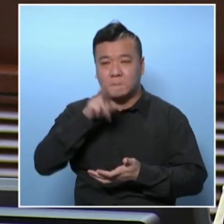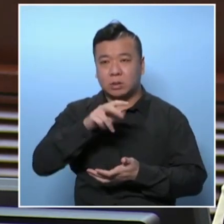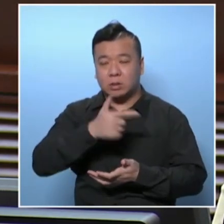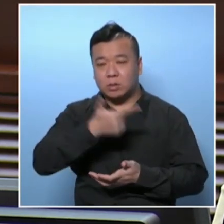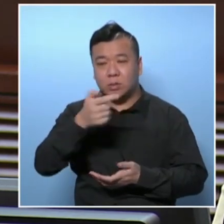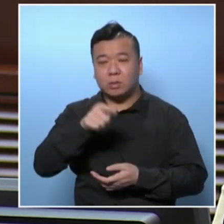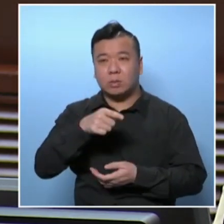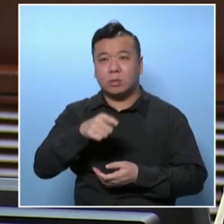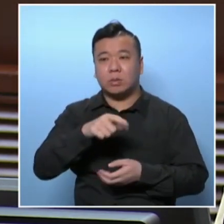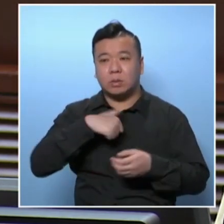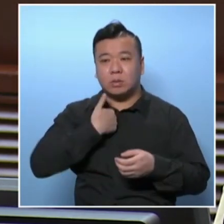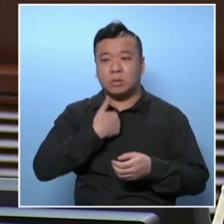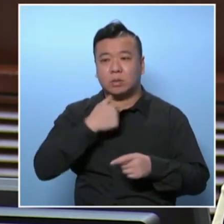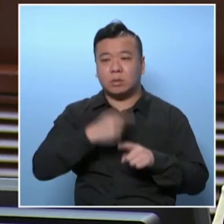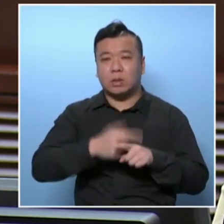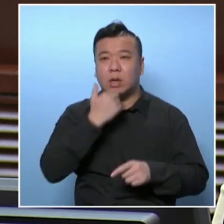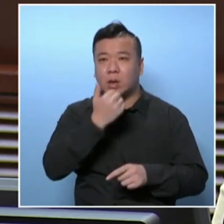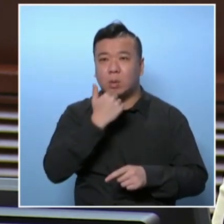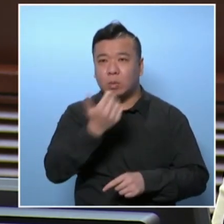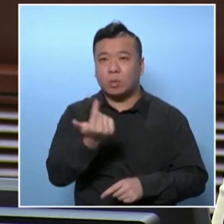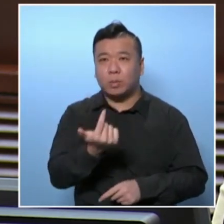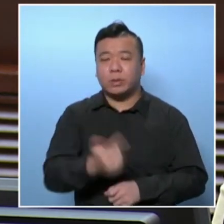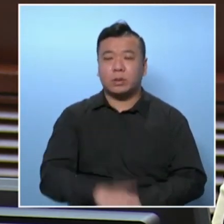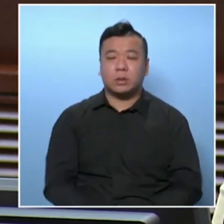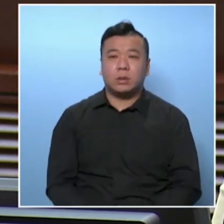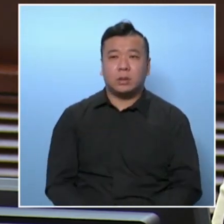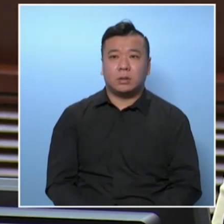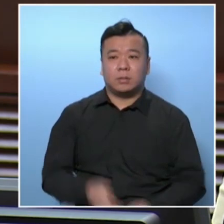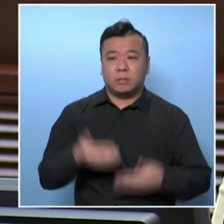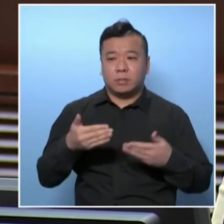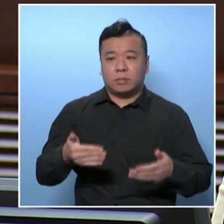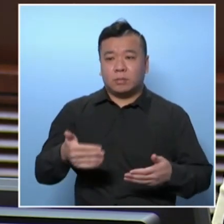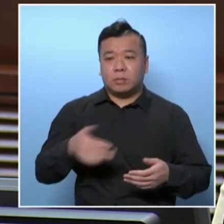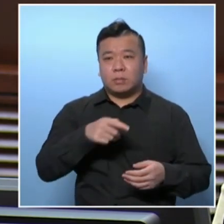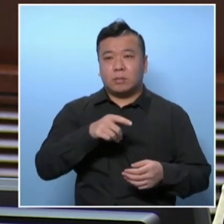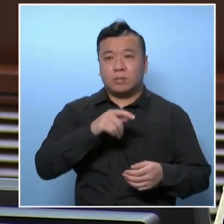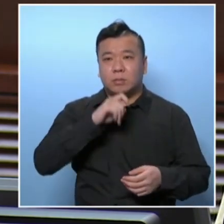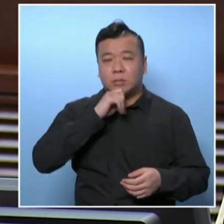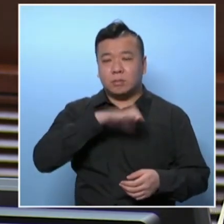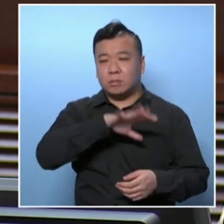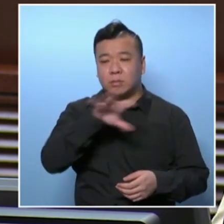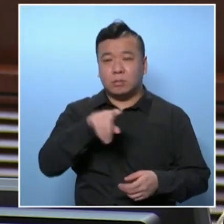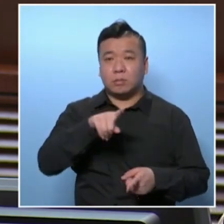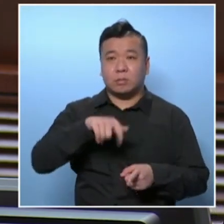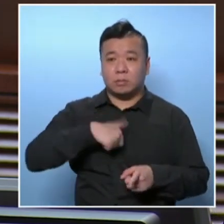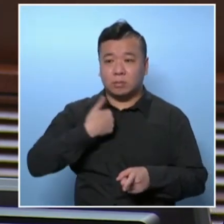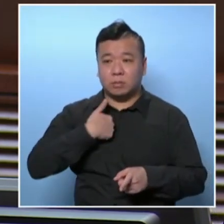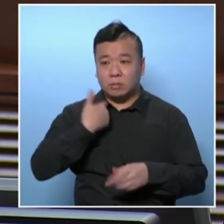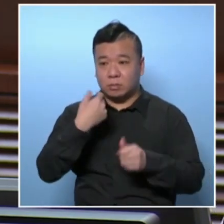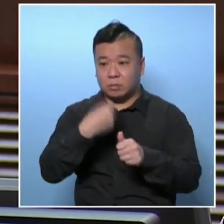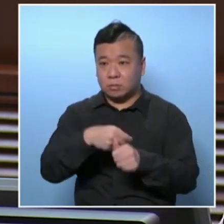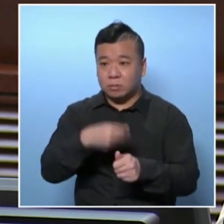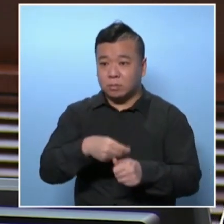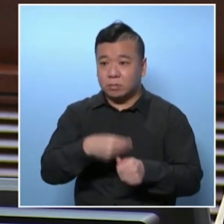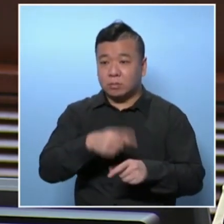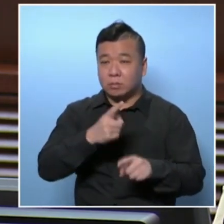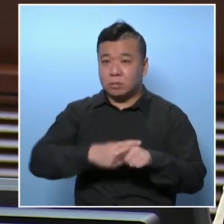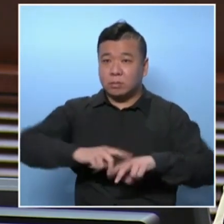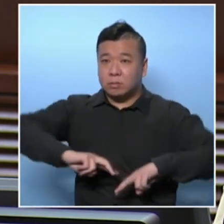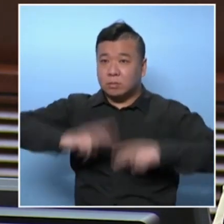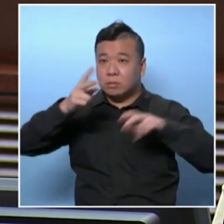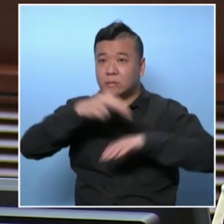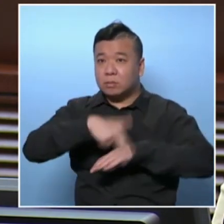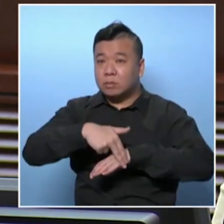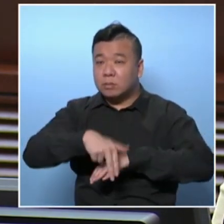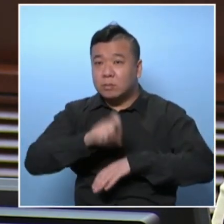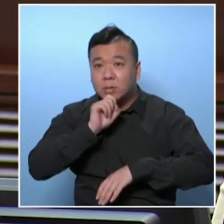多老師被投訴啦。咁你而家嚟緊落嚟，對整個老師培訓，你有冇一個改革嘅計劃